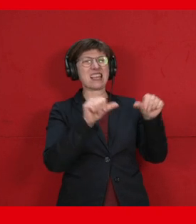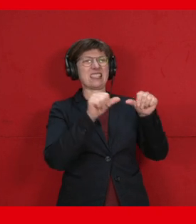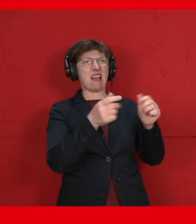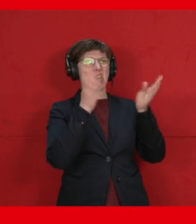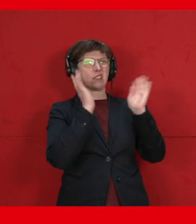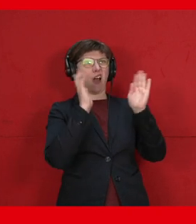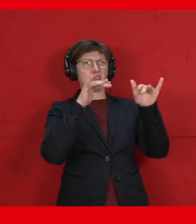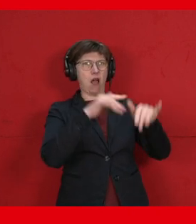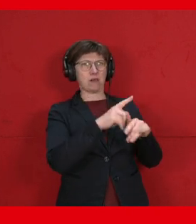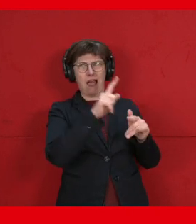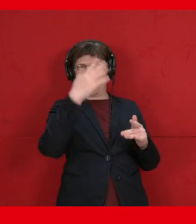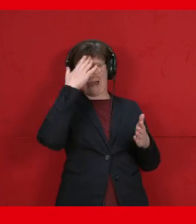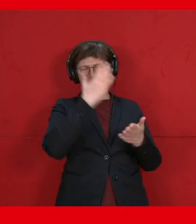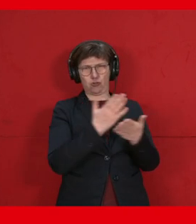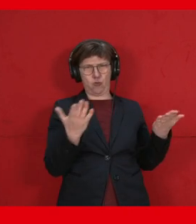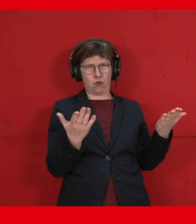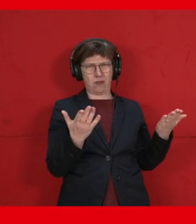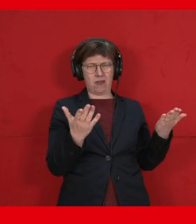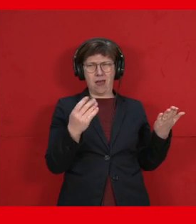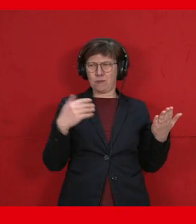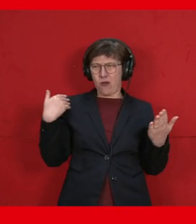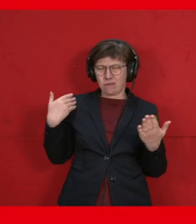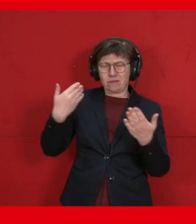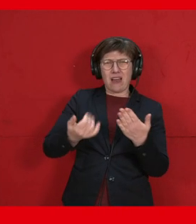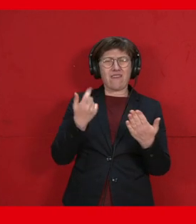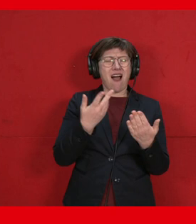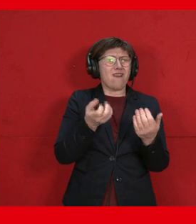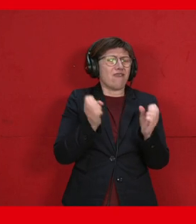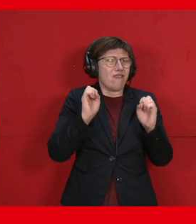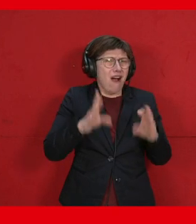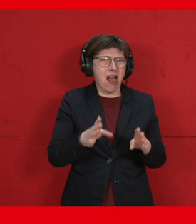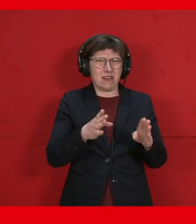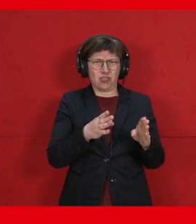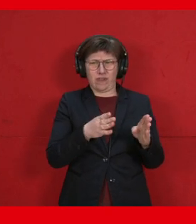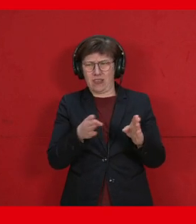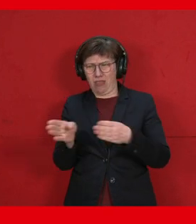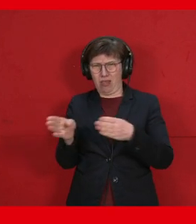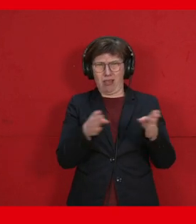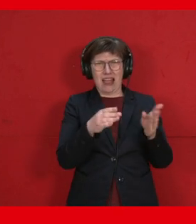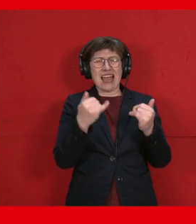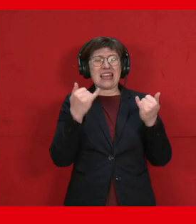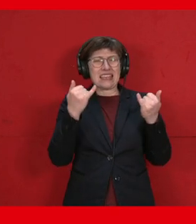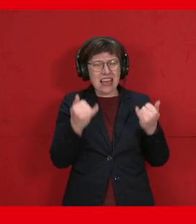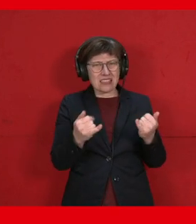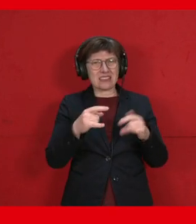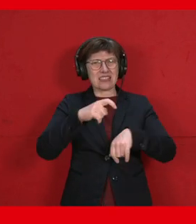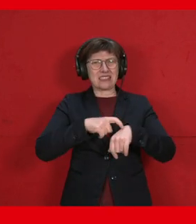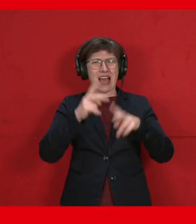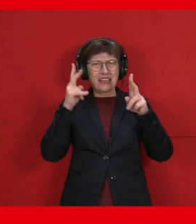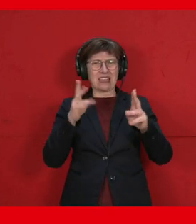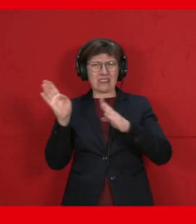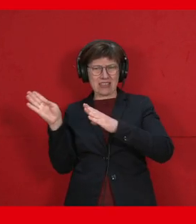Dieselskandalen führte. Also ich glaube, wir hatten in der Vergangenheit so ein paar falsche Weichenstellungen und da finde ich jetzt, wenn ich